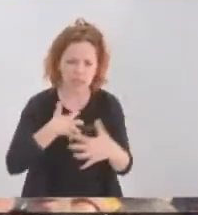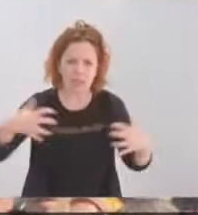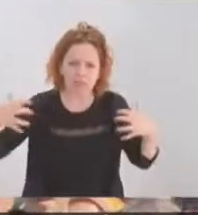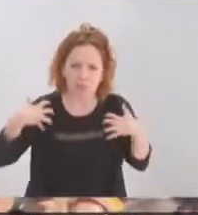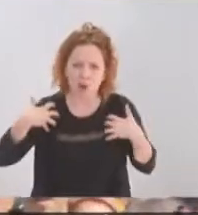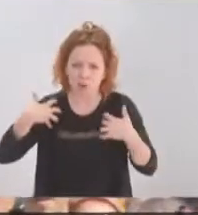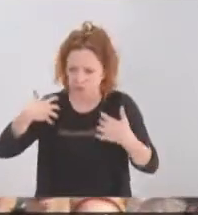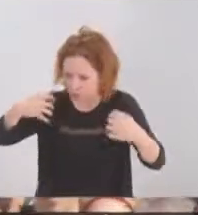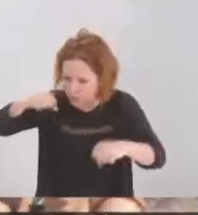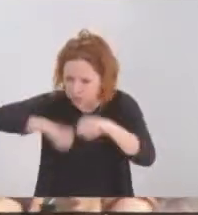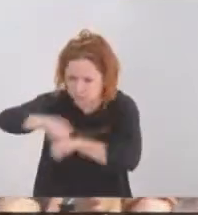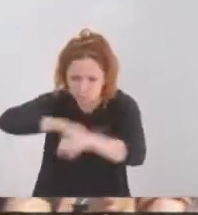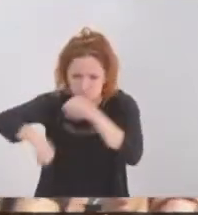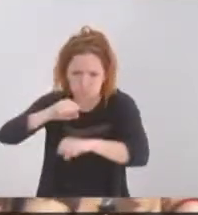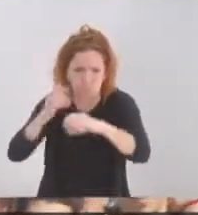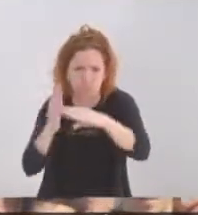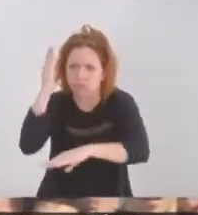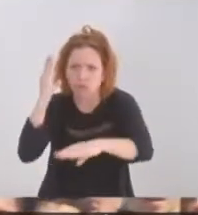reste. Alors,